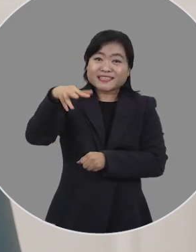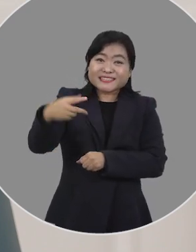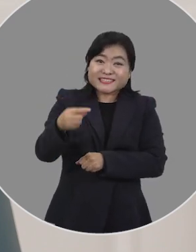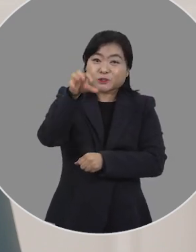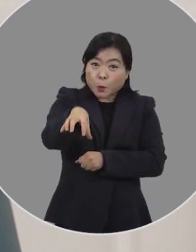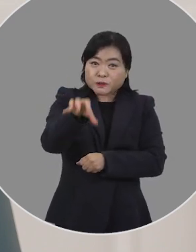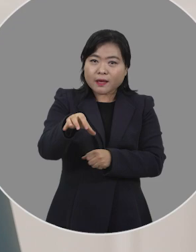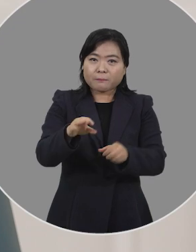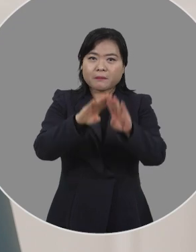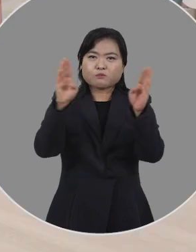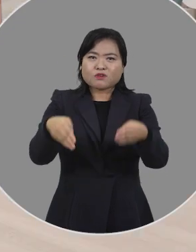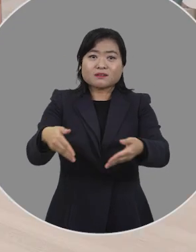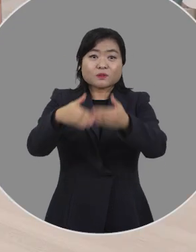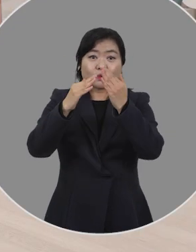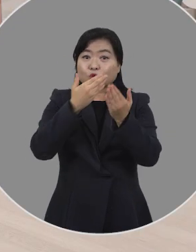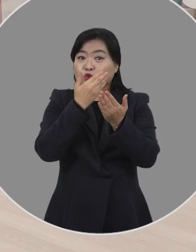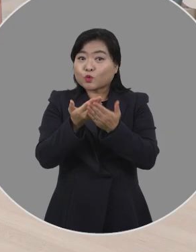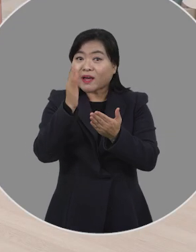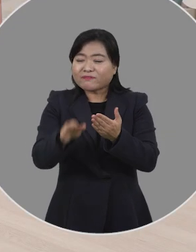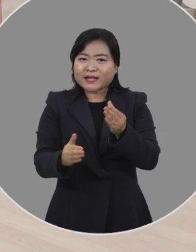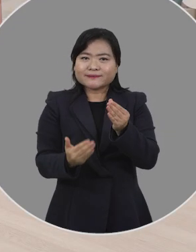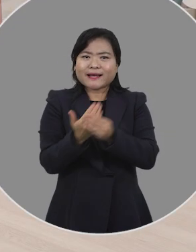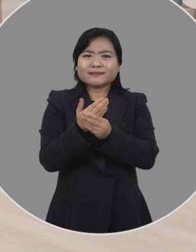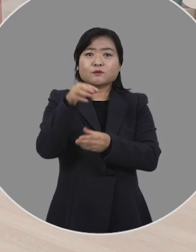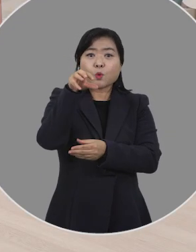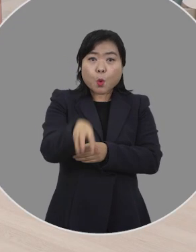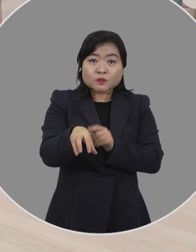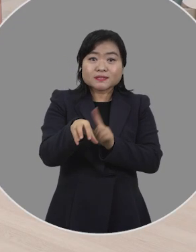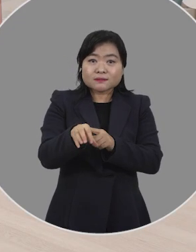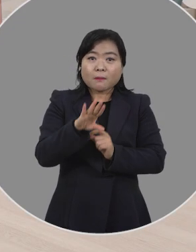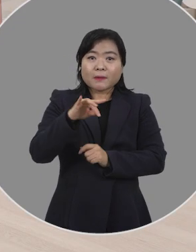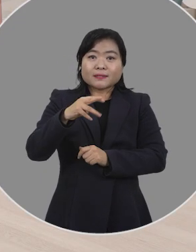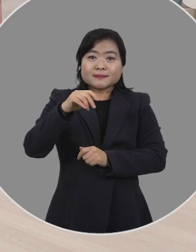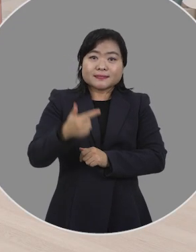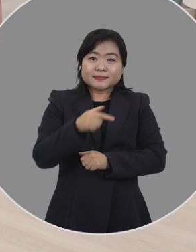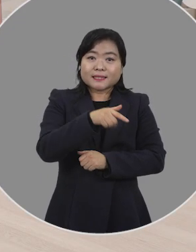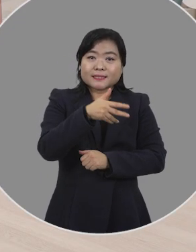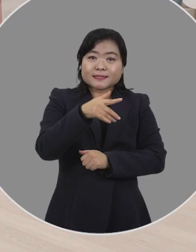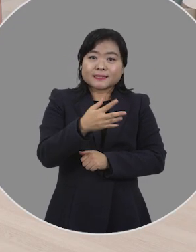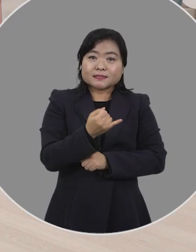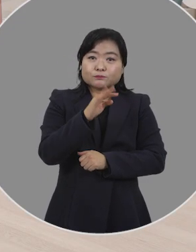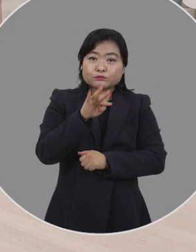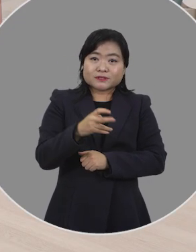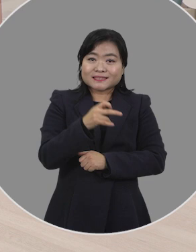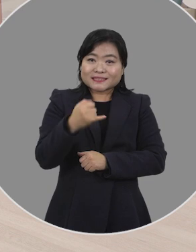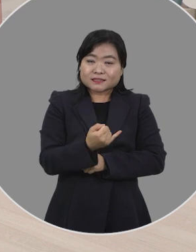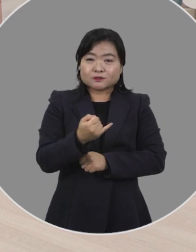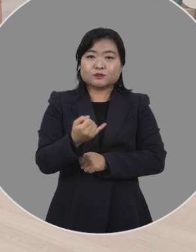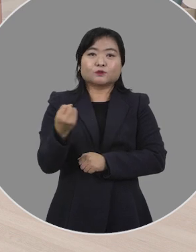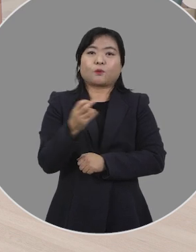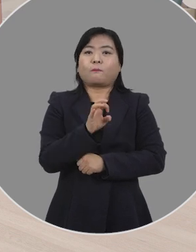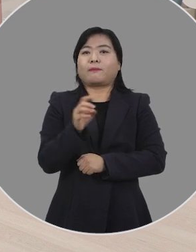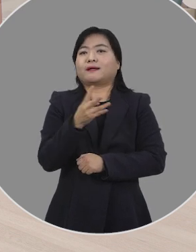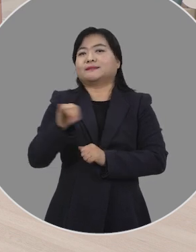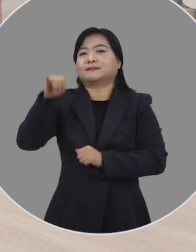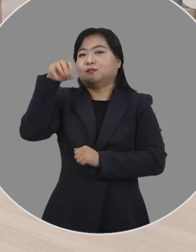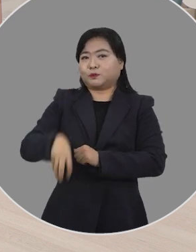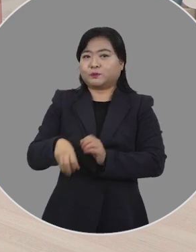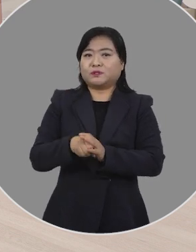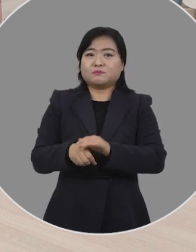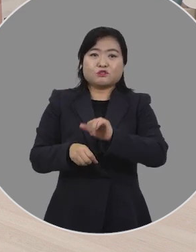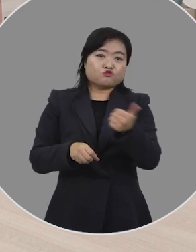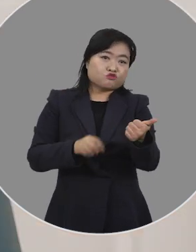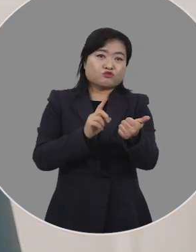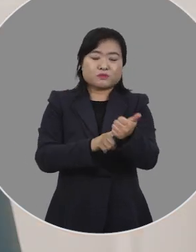것도 중요한데 사건이 벌어진 곳은 베를린이고 잘츠부르크고 파리죠. 이미 이제 죽음이 예견돼